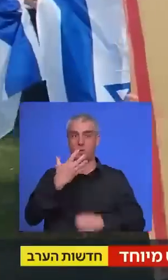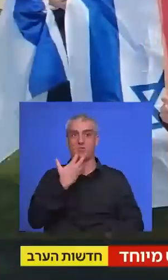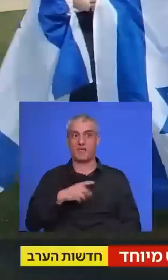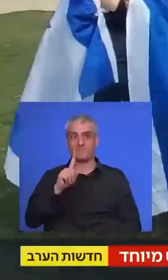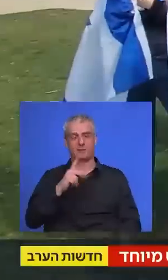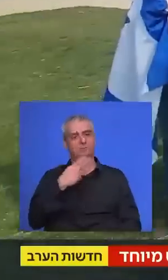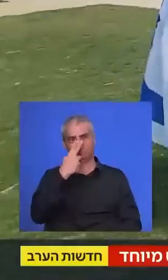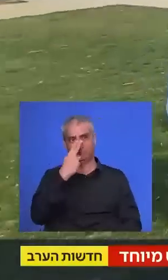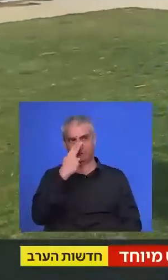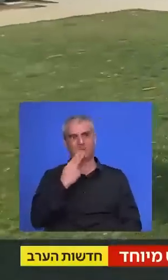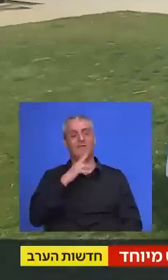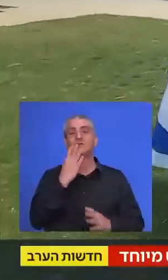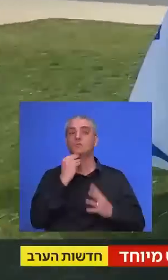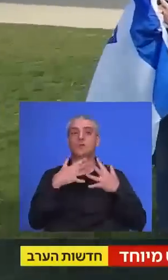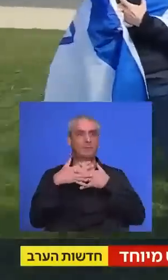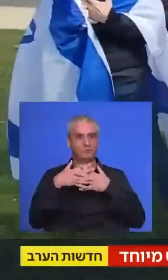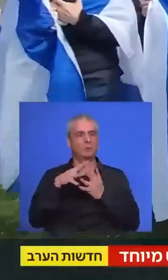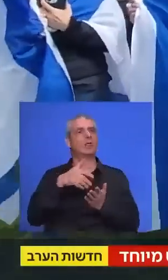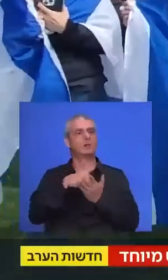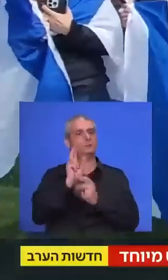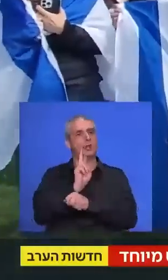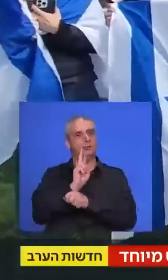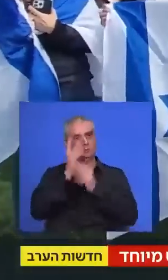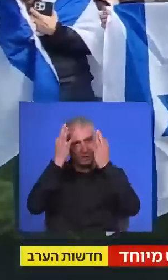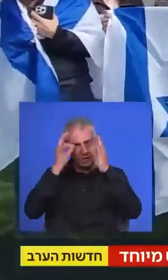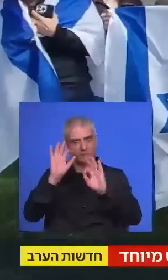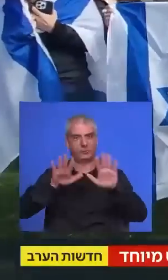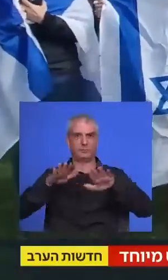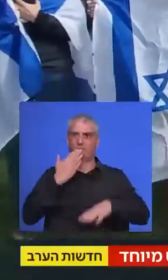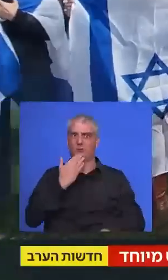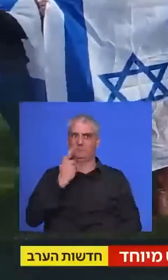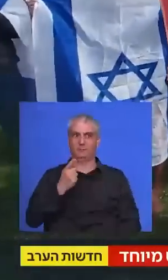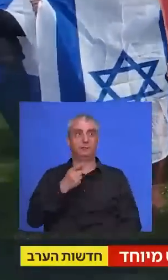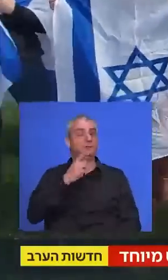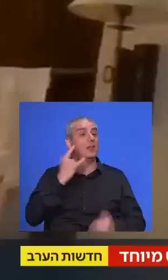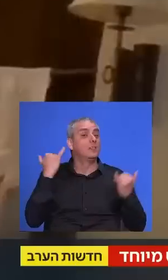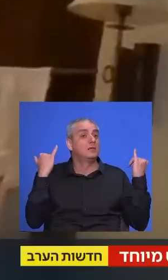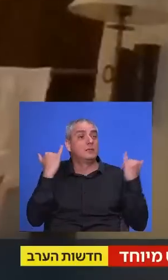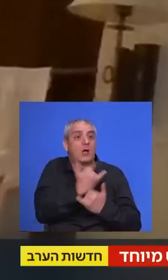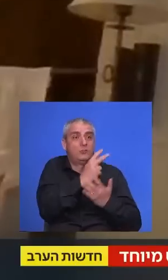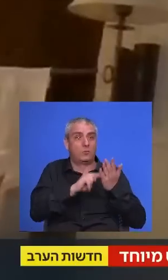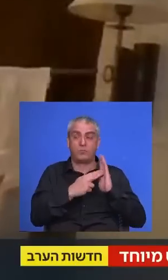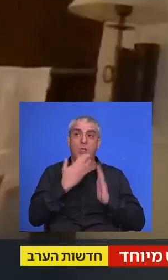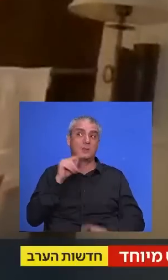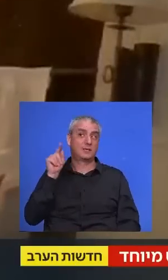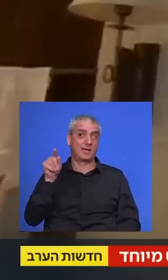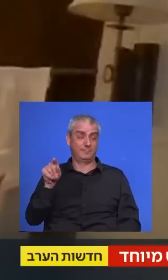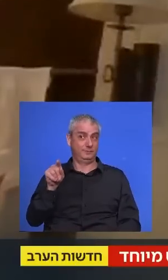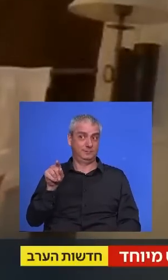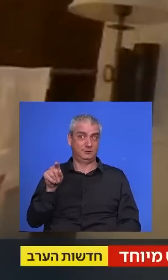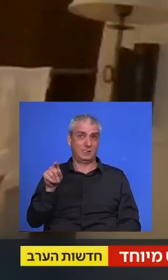להבטיח שיהדות אמריקה תמשיך להיזהר בכבודה של ממשלת ישראל. זו טעות גדולה של